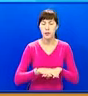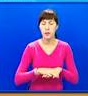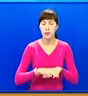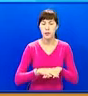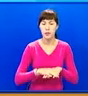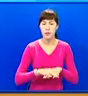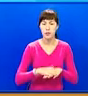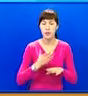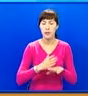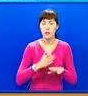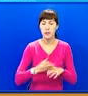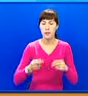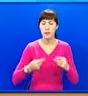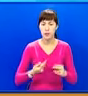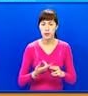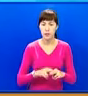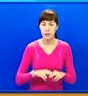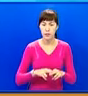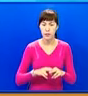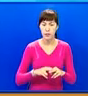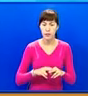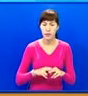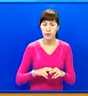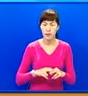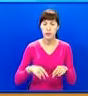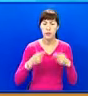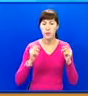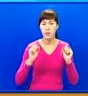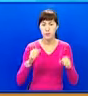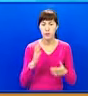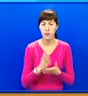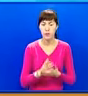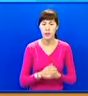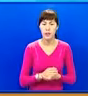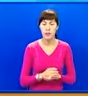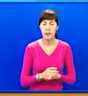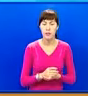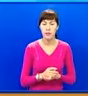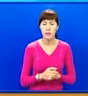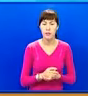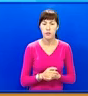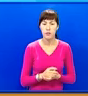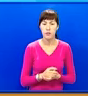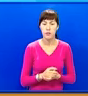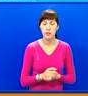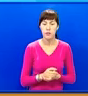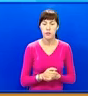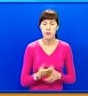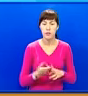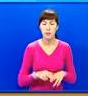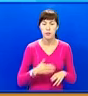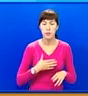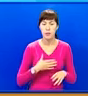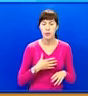мысалы енді несие алып соны төлеуге де мүмкіндік береді. Ондай баптар да заң жобасына кіргізілген. Бірақ енді бұл жерде біз